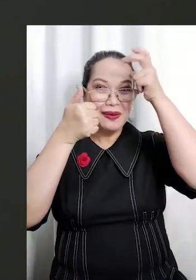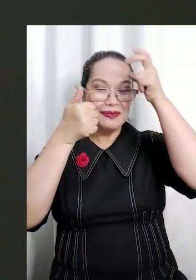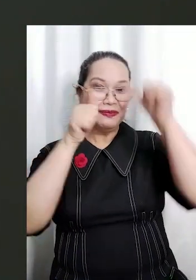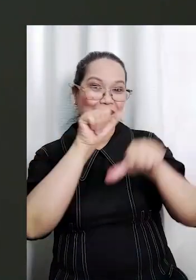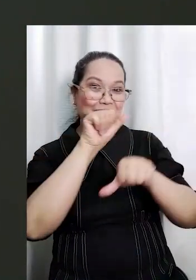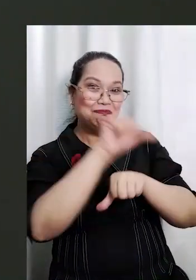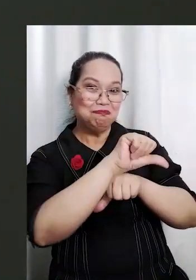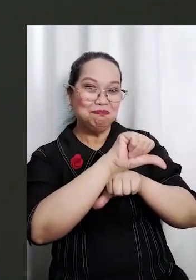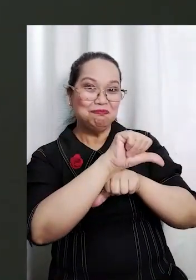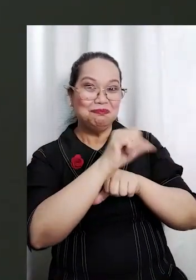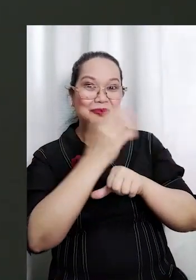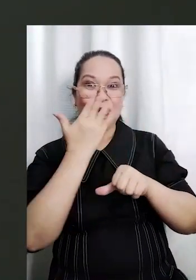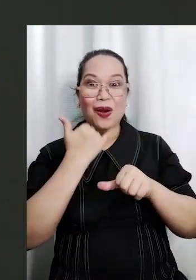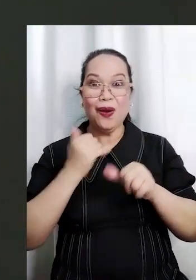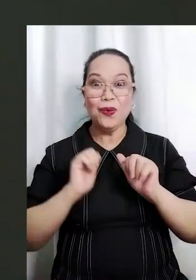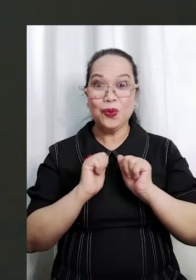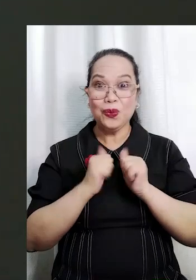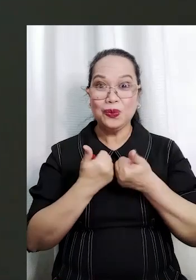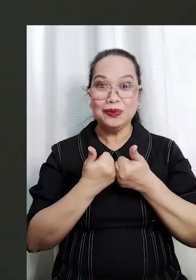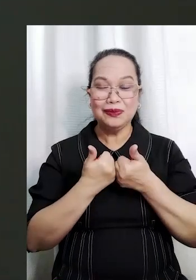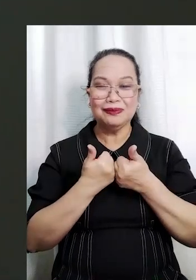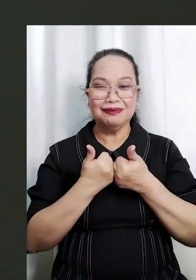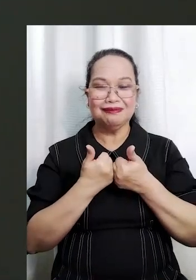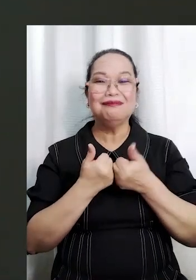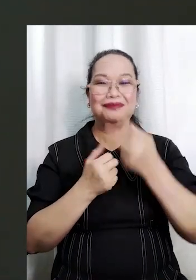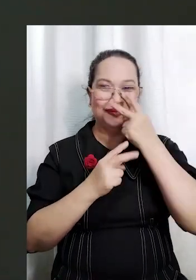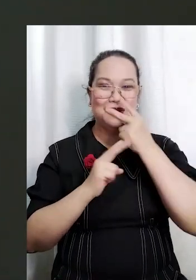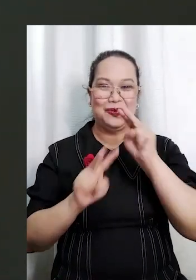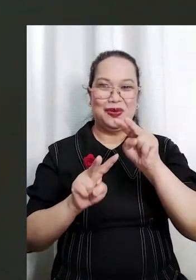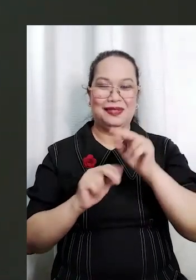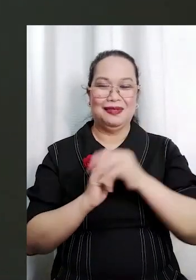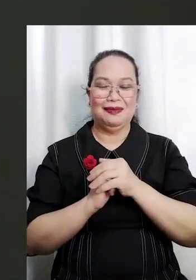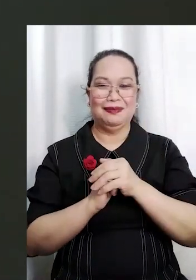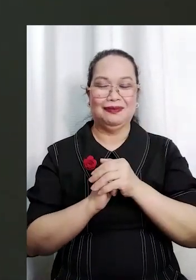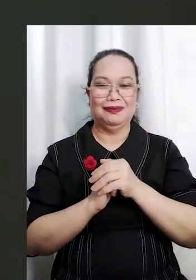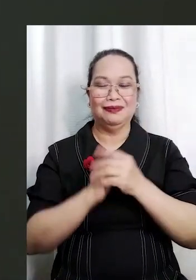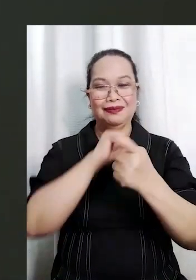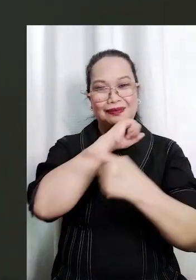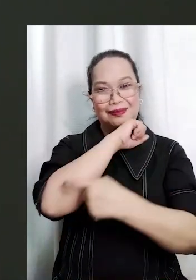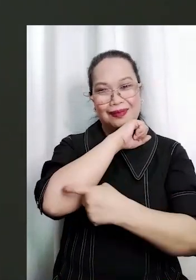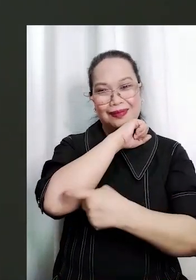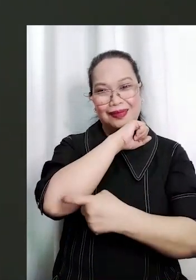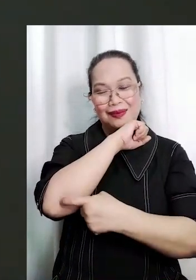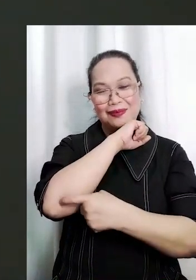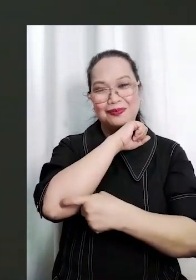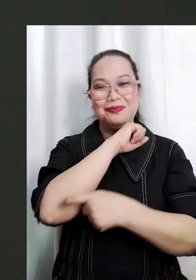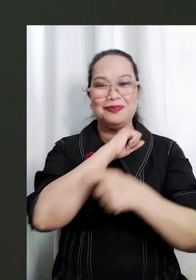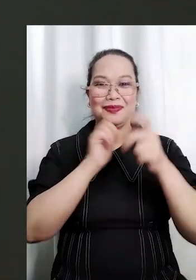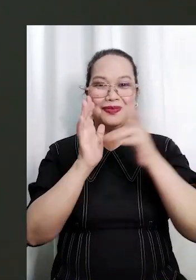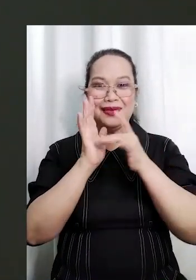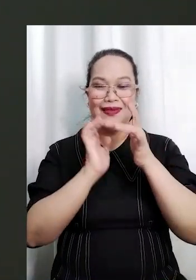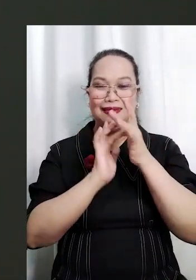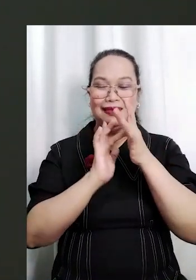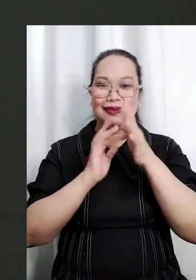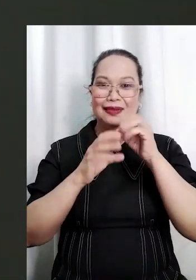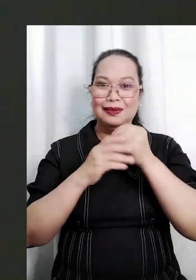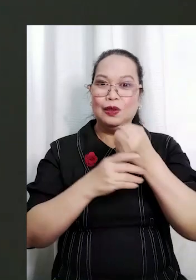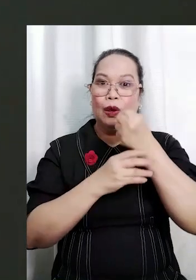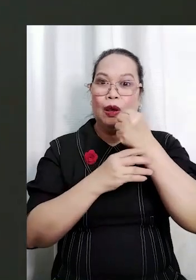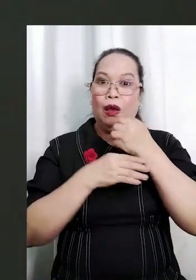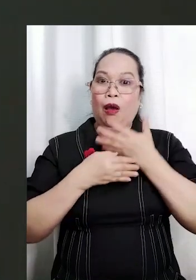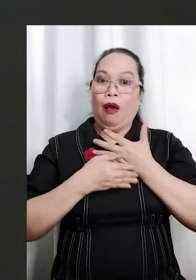ganito? Well, tignan natin. Tinukso si Jesus sa